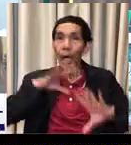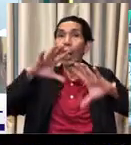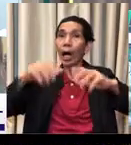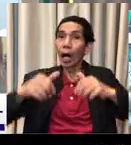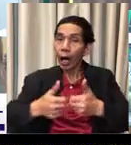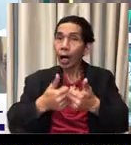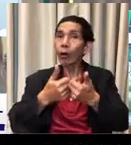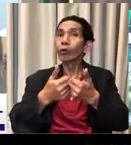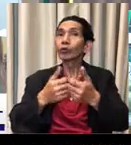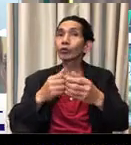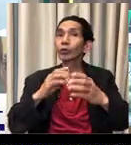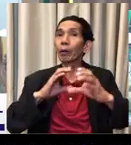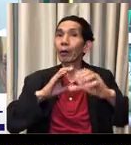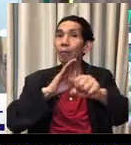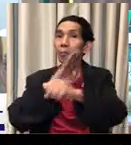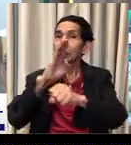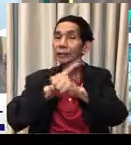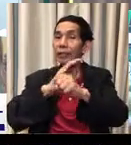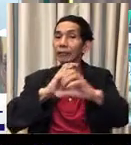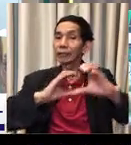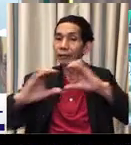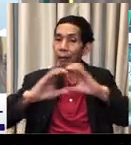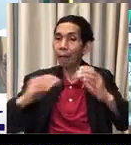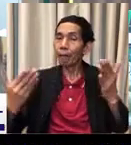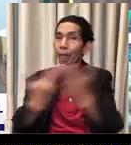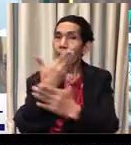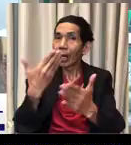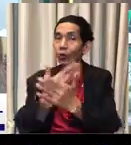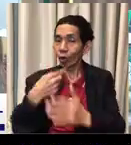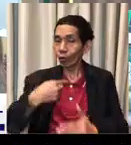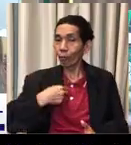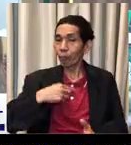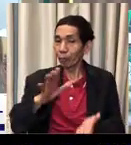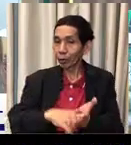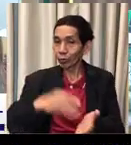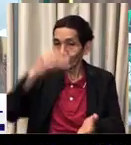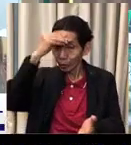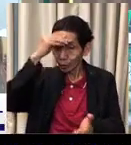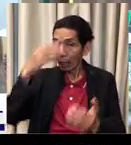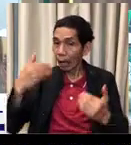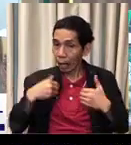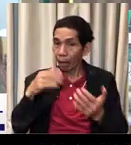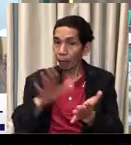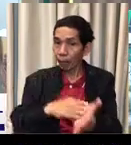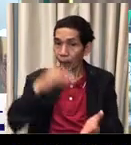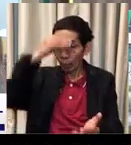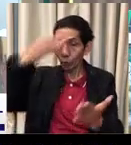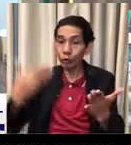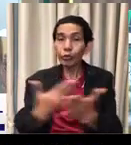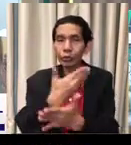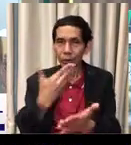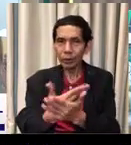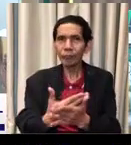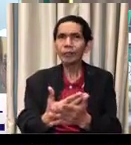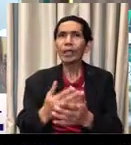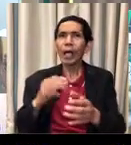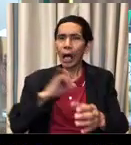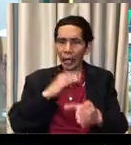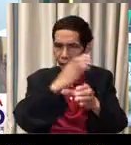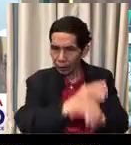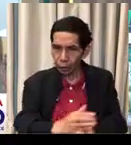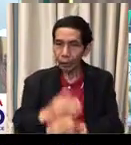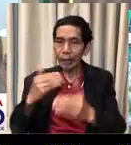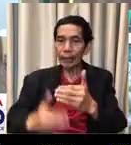paano yung transaksyon. So that, baka may bago kong matutunan. At pag may bago kong natutunan, mapapangalagaan ko